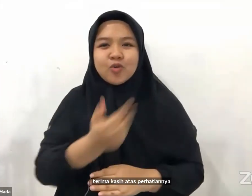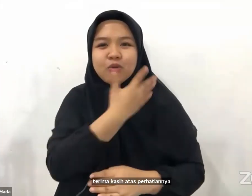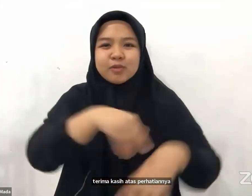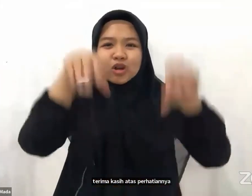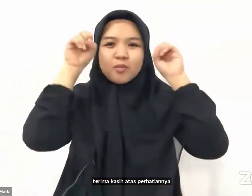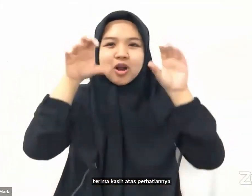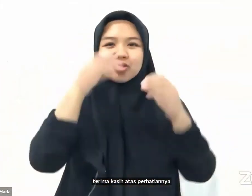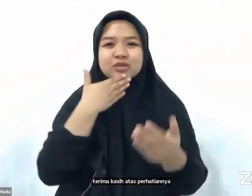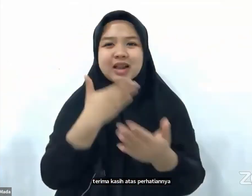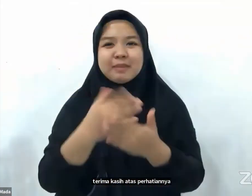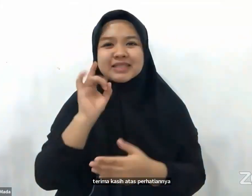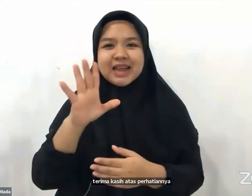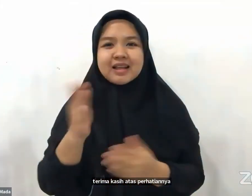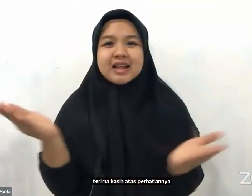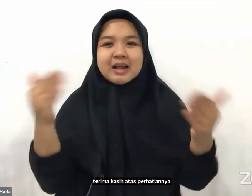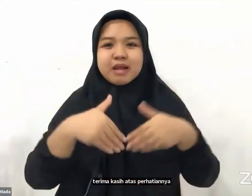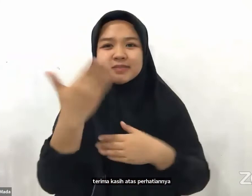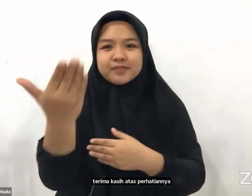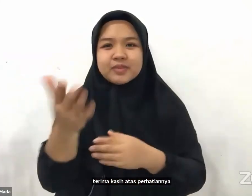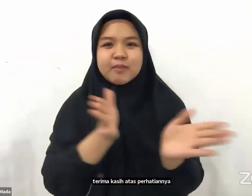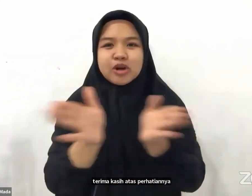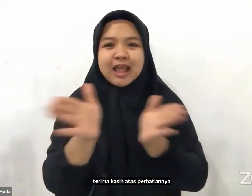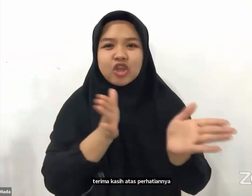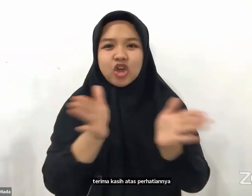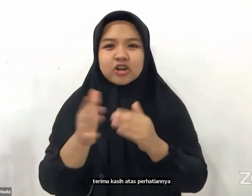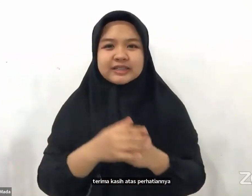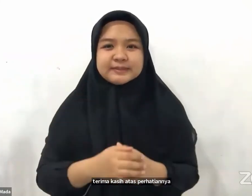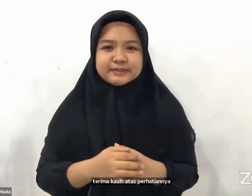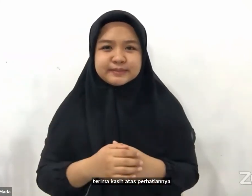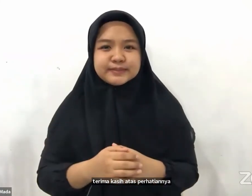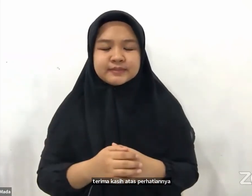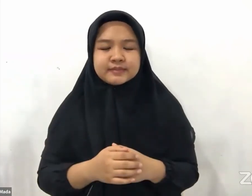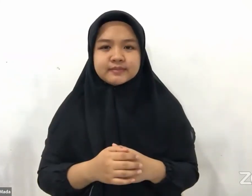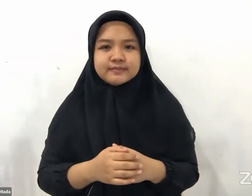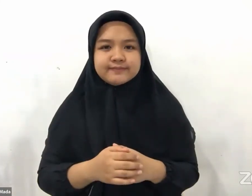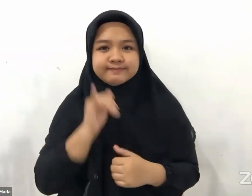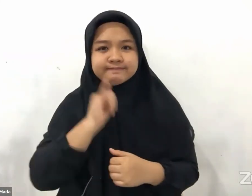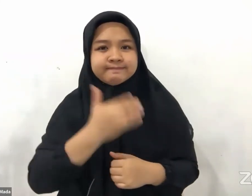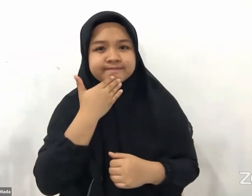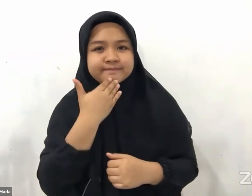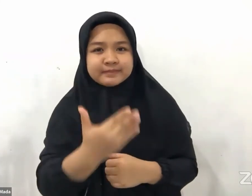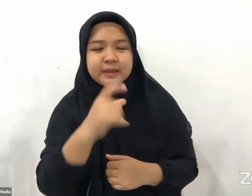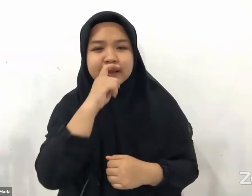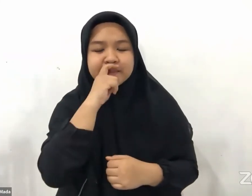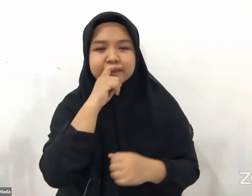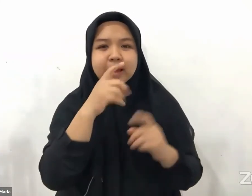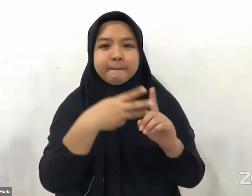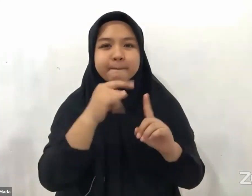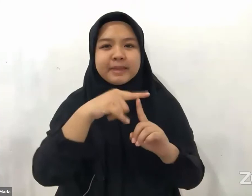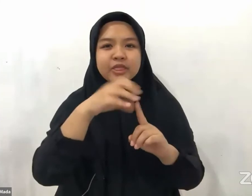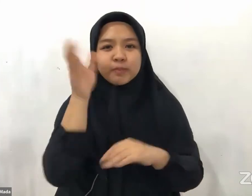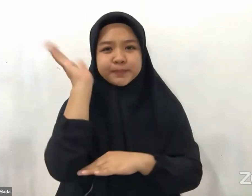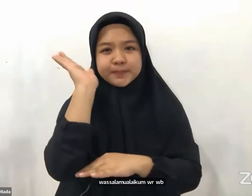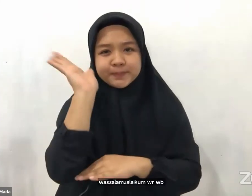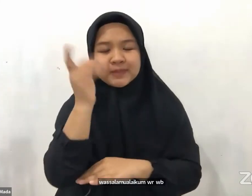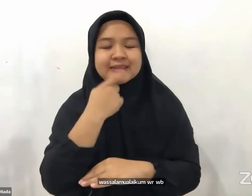siang. Kami kembalikan ke moderator. Ya, baik. Terima kasih kepada Bapak Bito untuk paparannya terkait